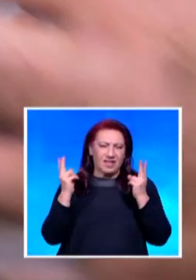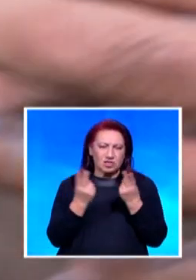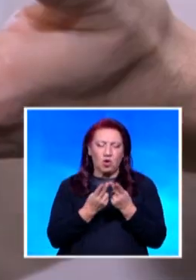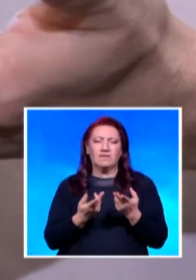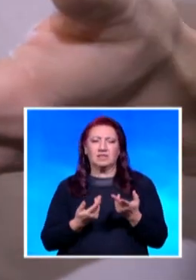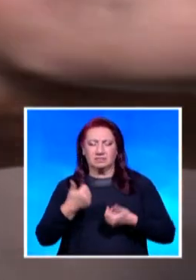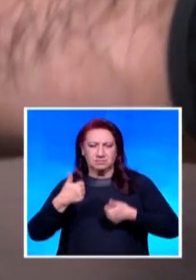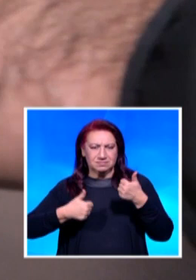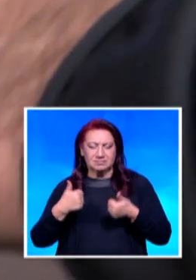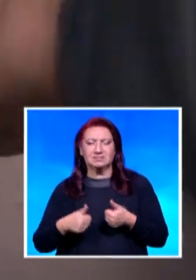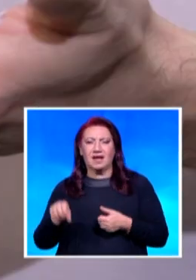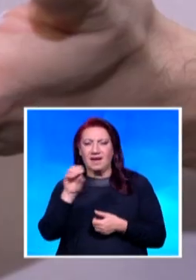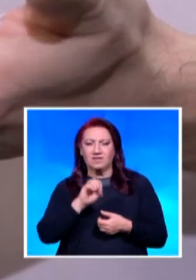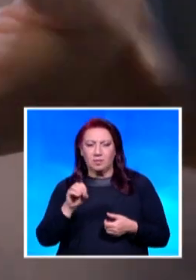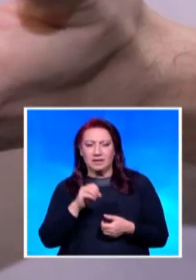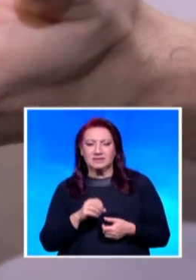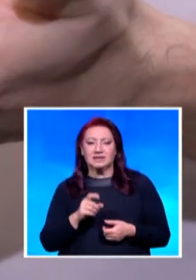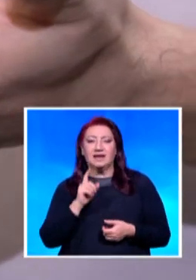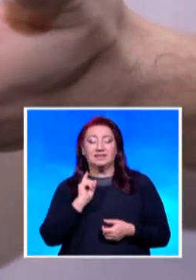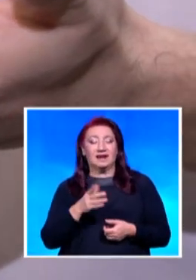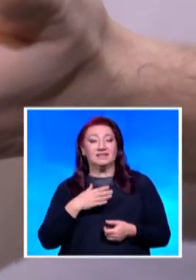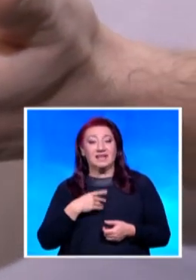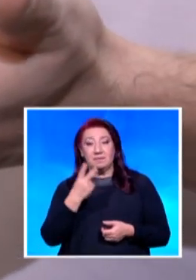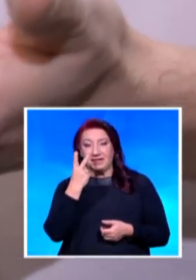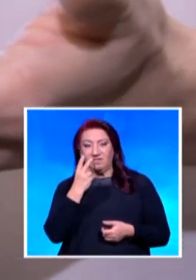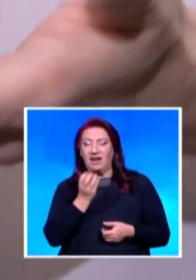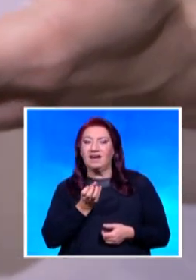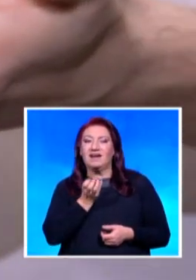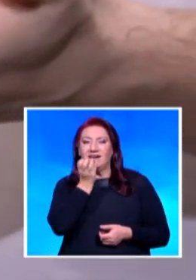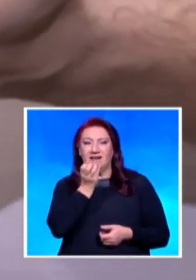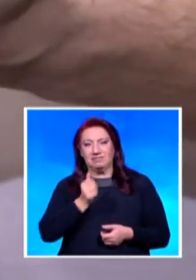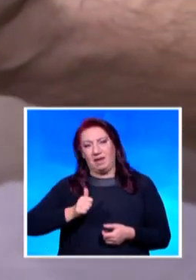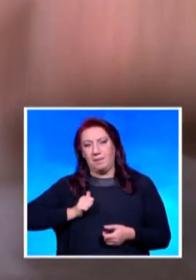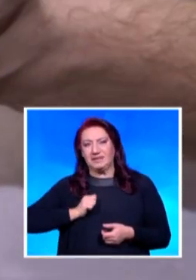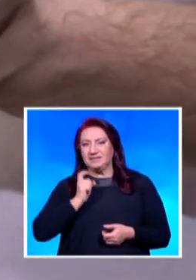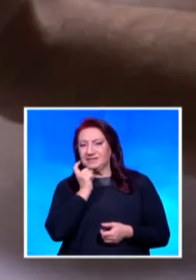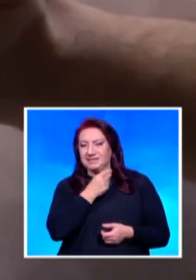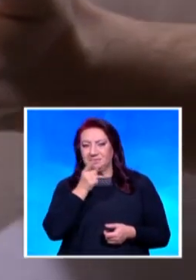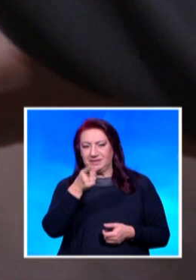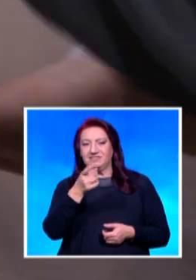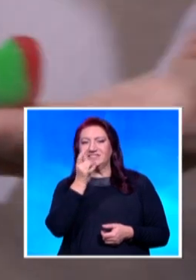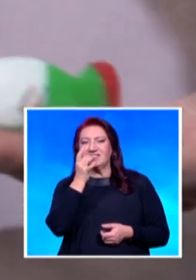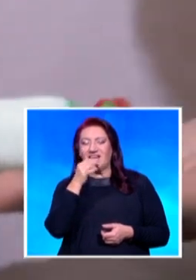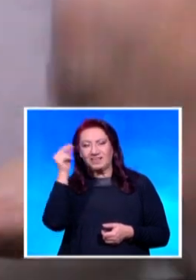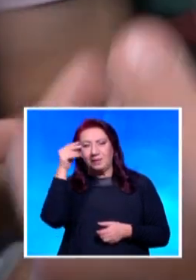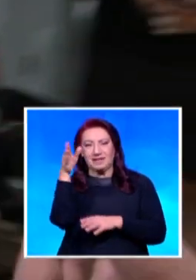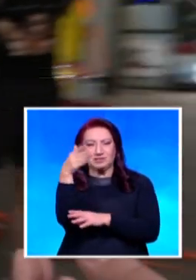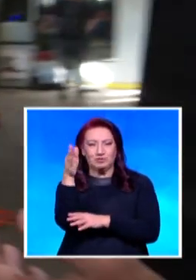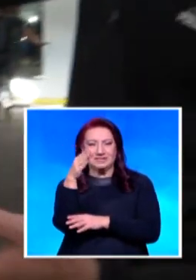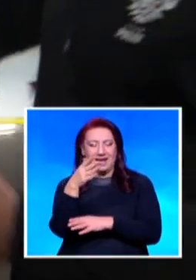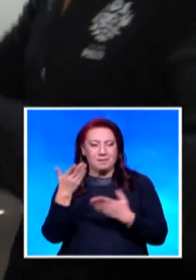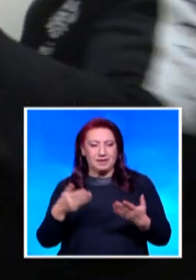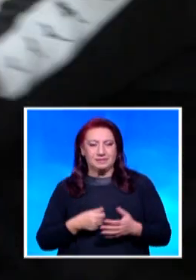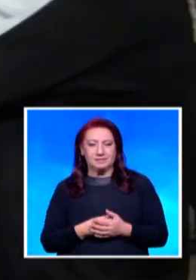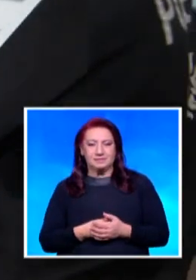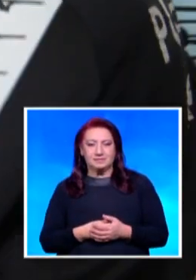каквато и да е титла, си иска да имаш два назъбника. Един резервен. Този е с българския триплагер. Ако единия ти го ударят и